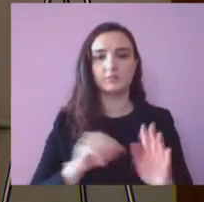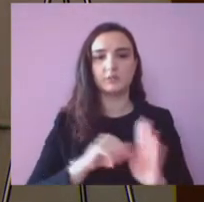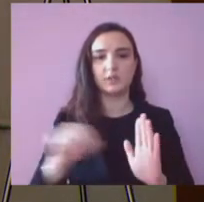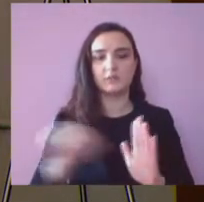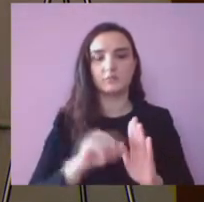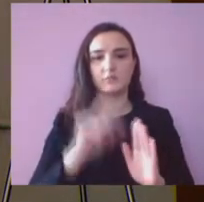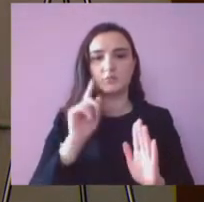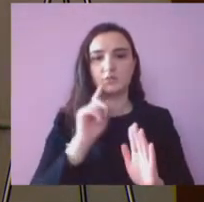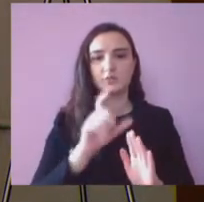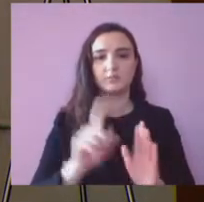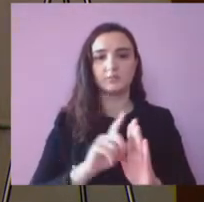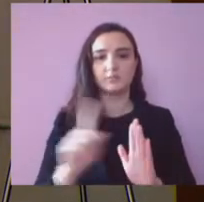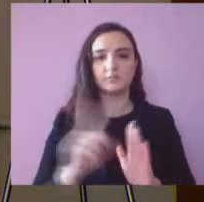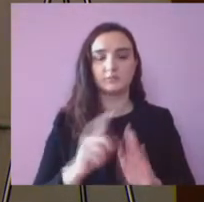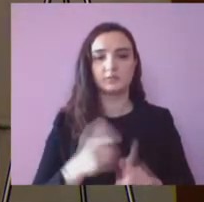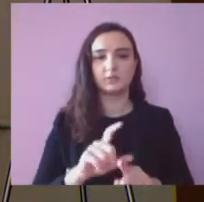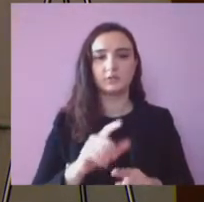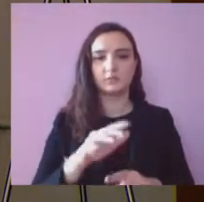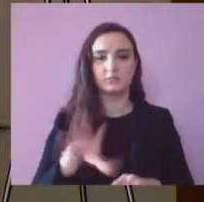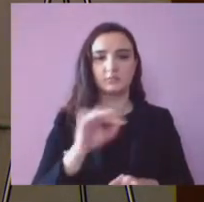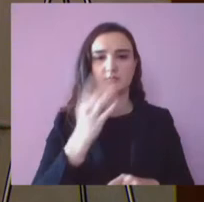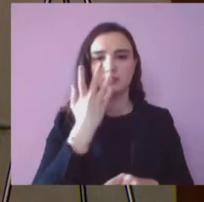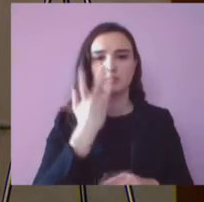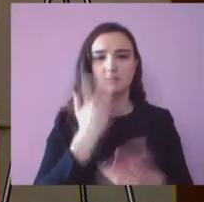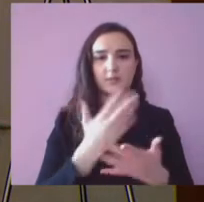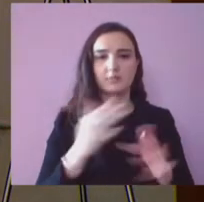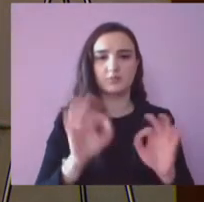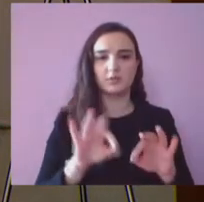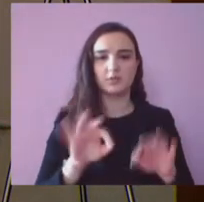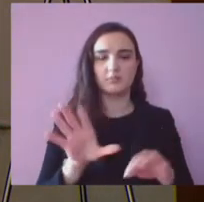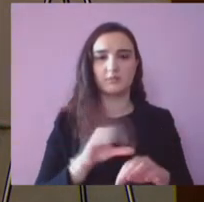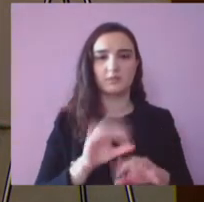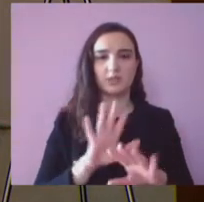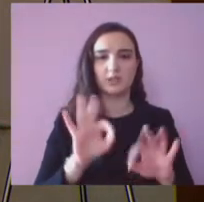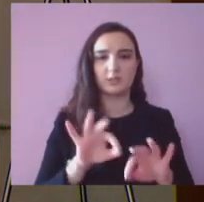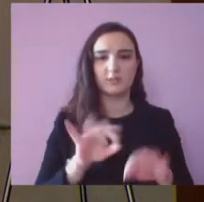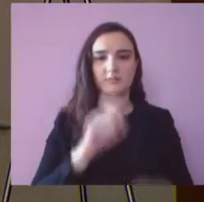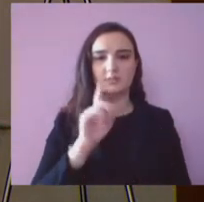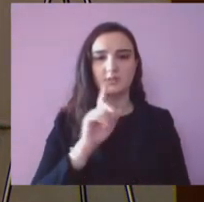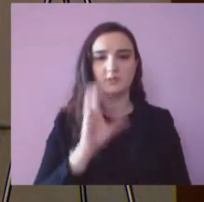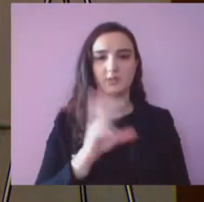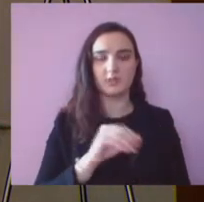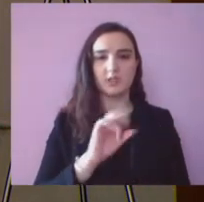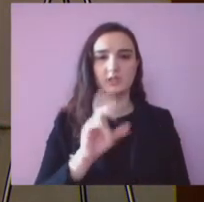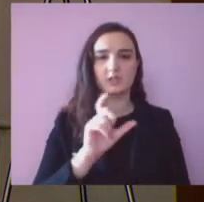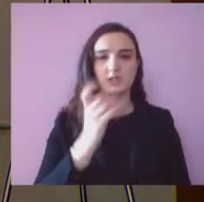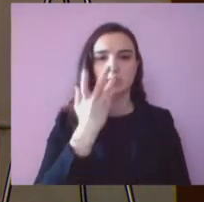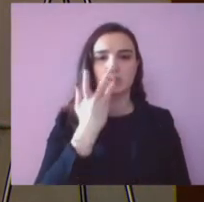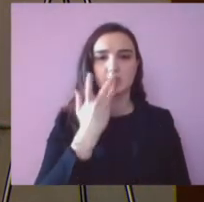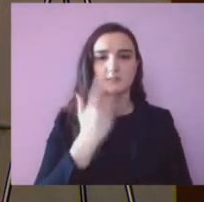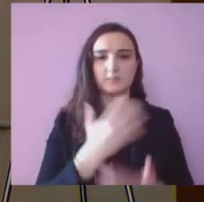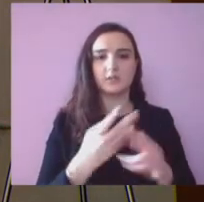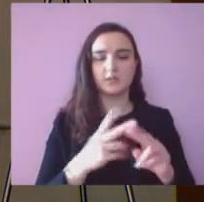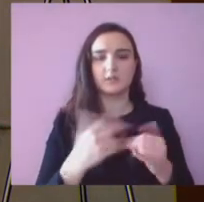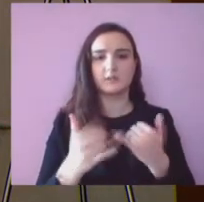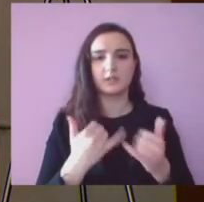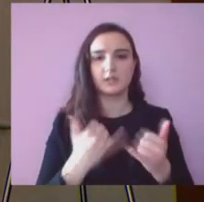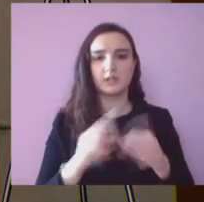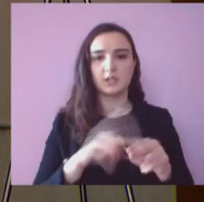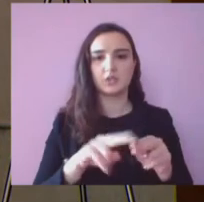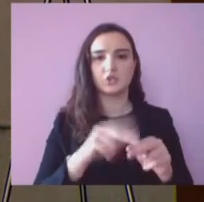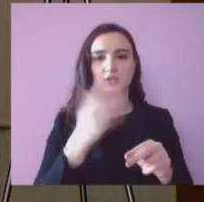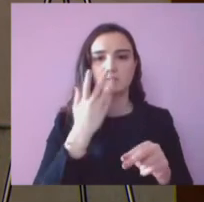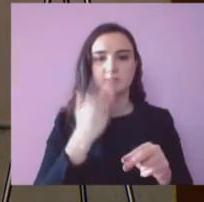დადიან, საკმაოდ მჭახე ფერებში ღებავენ ხოლმე და არ ღებავენ მწვანედ ან ცისფრად. ეს არის ყვითელი, ნარინჯისფერი, მოწითალო